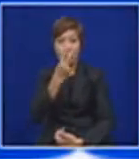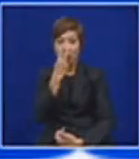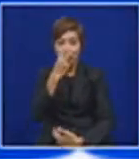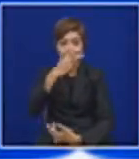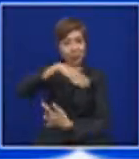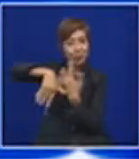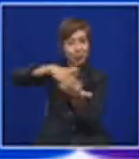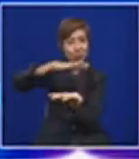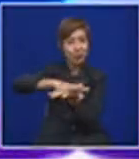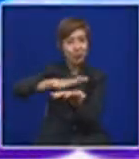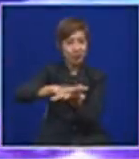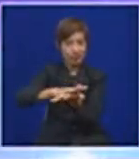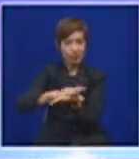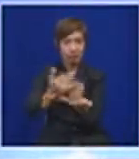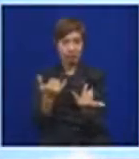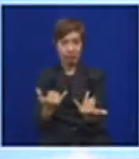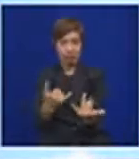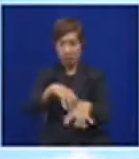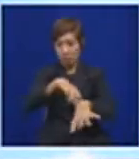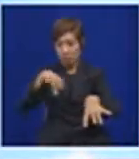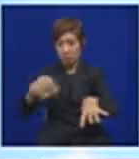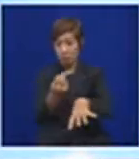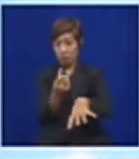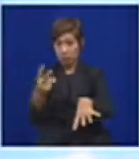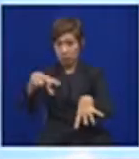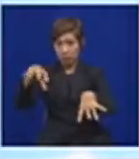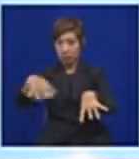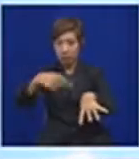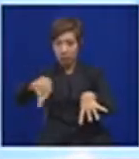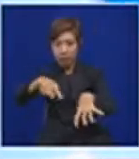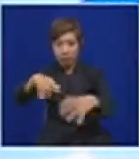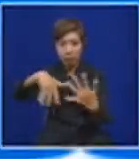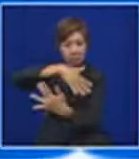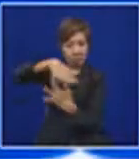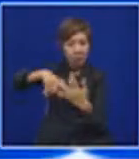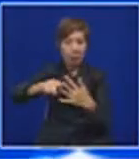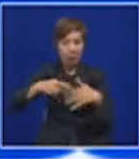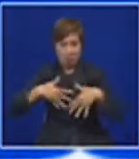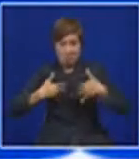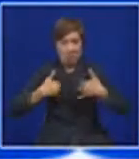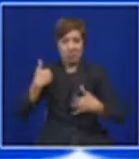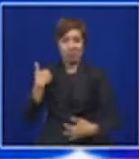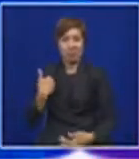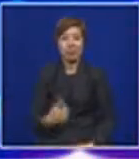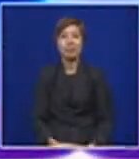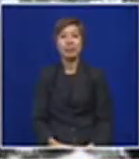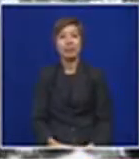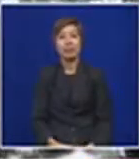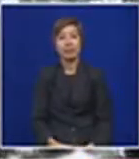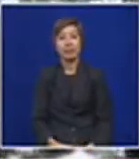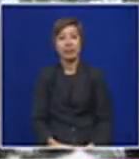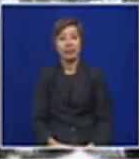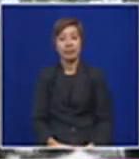ากาศที่โรงเรียนสามเสนนอกและโรงเรียนพร้อมพันธ์วันนี้บรรยากาศขอบอกว่าคึกคักมากๆเลยค่ะ